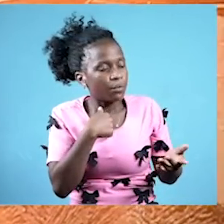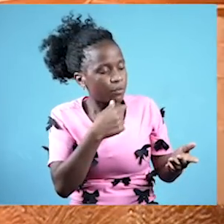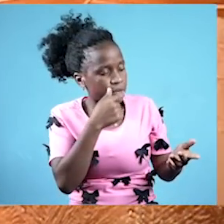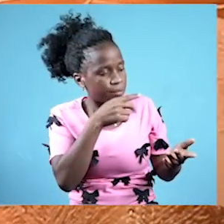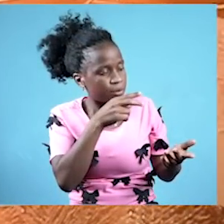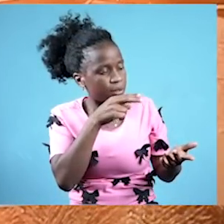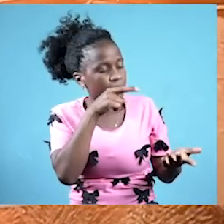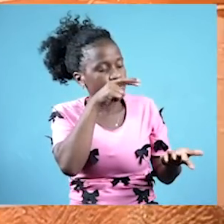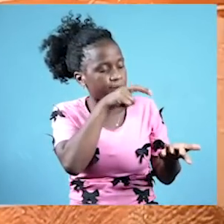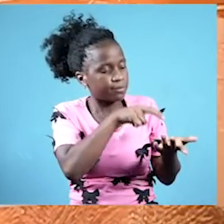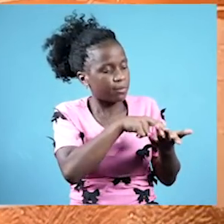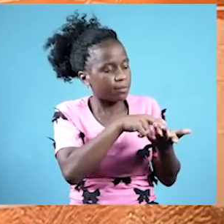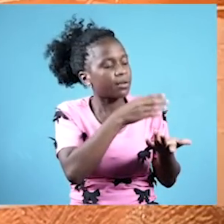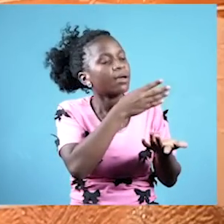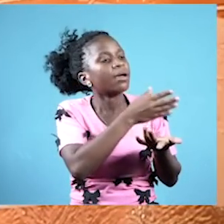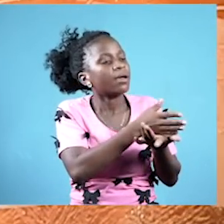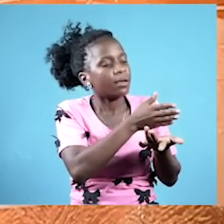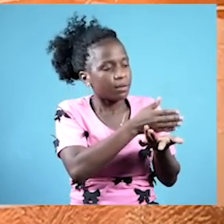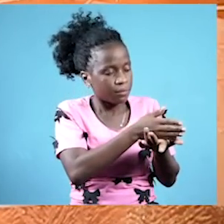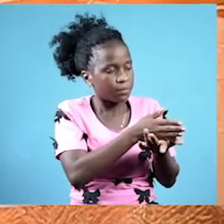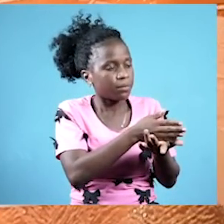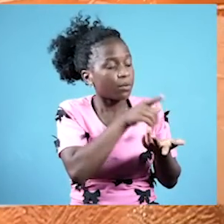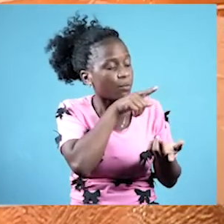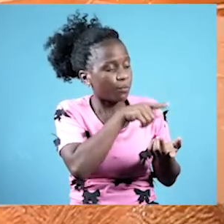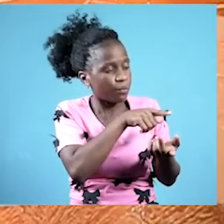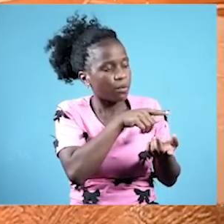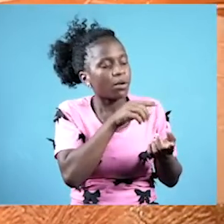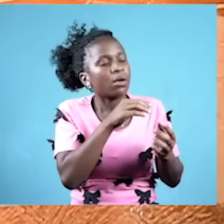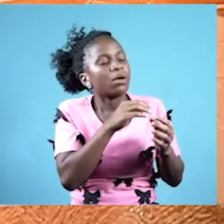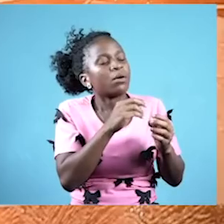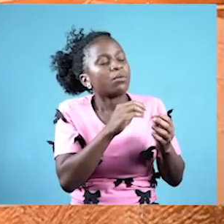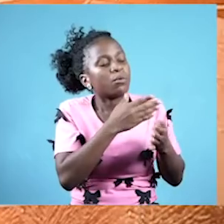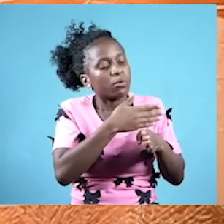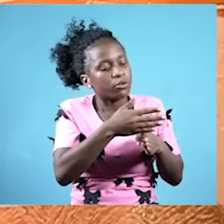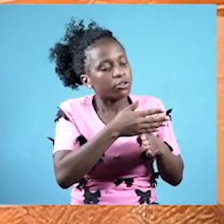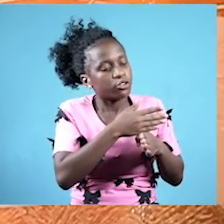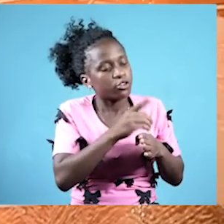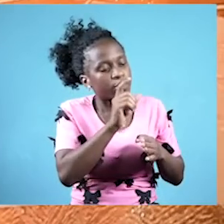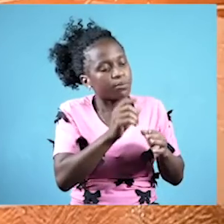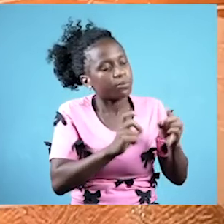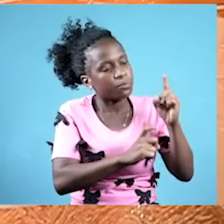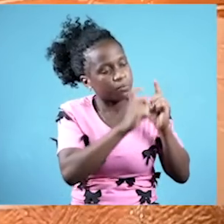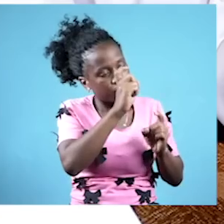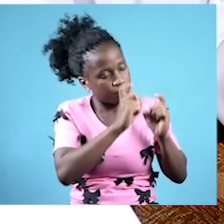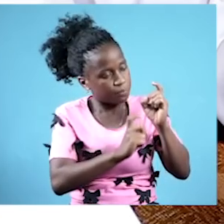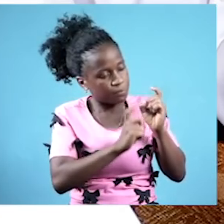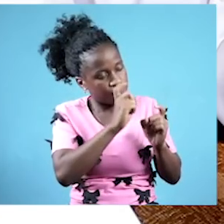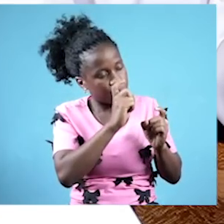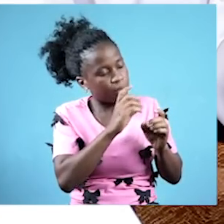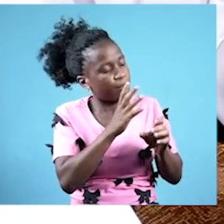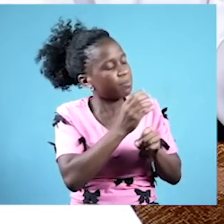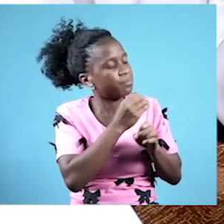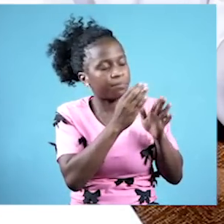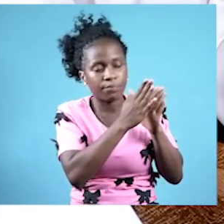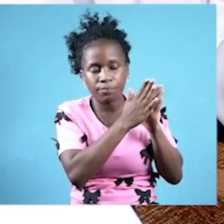Ndiyo. Na ulikuwa ukihusishwa na moja kati ya mgombea ambaye hakupata nafasi ya kugombea nafasi ya urais ndani